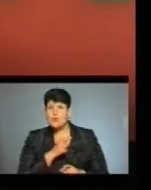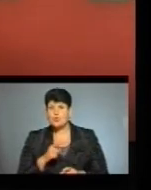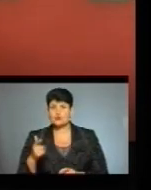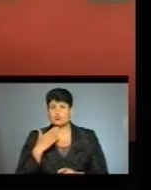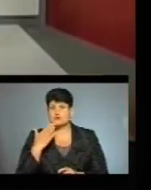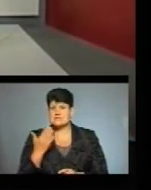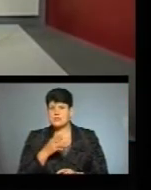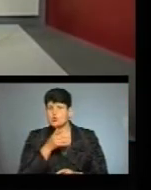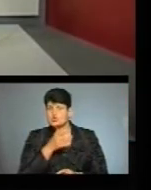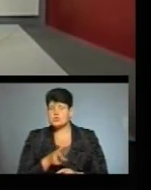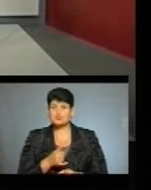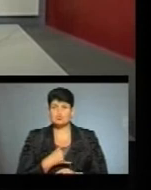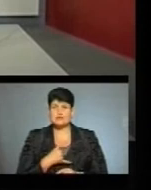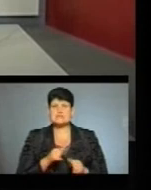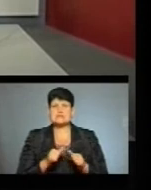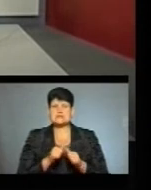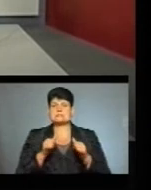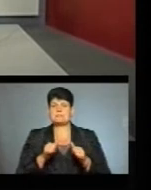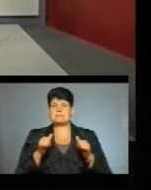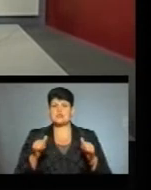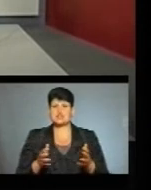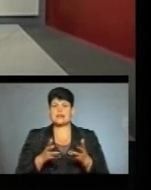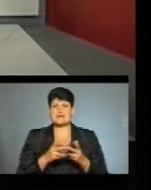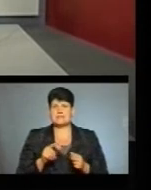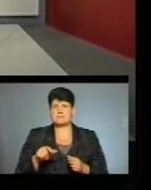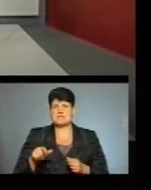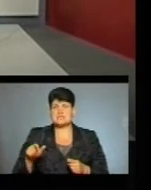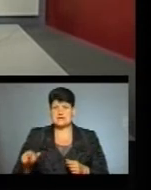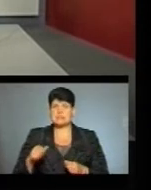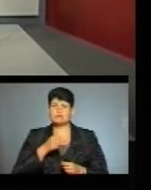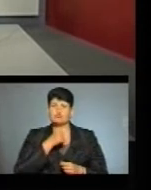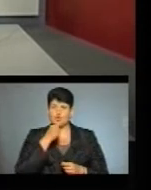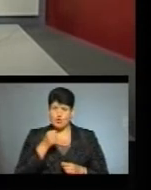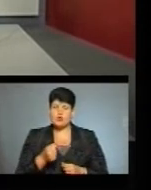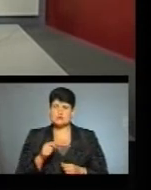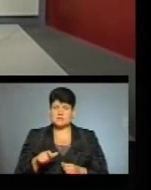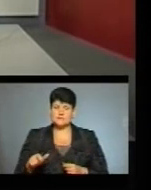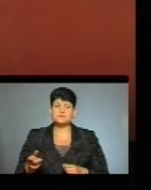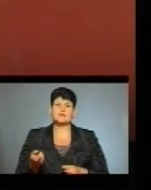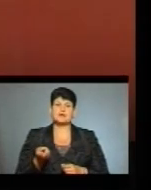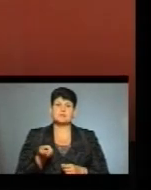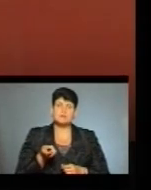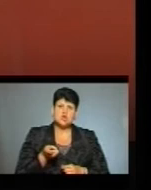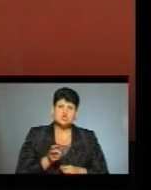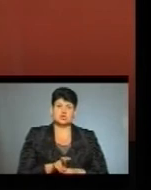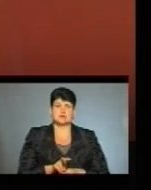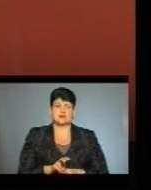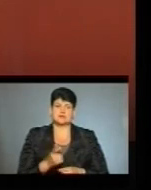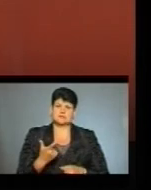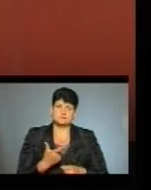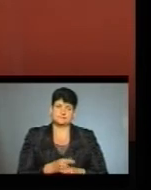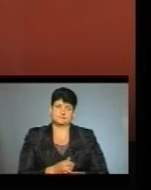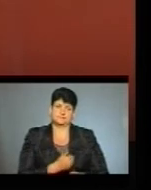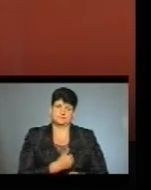останнього часу у нас таки значно збільшилася кількість пацієнтів дорослих, які прийшли за щепленнями